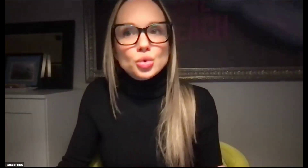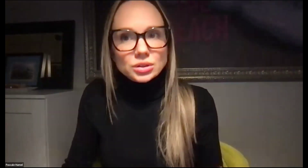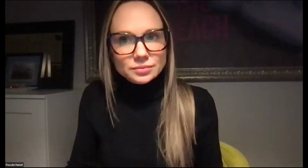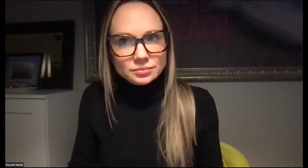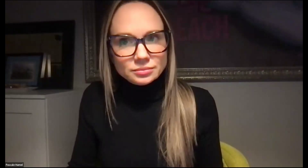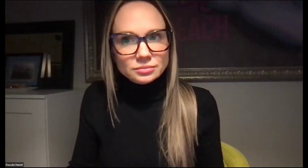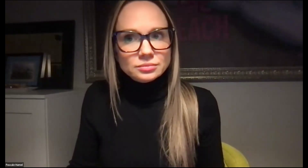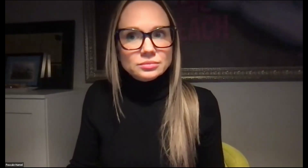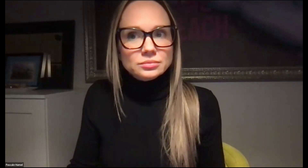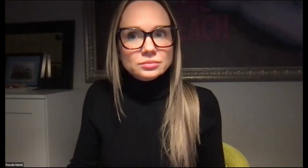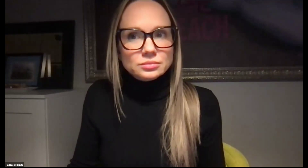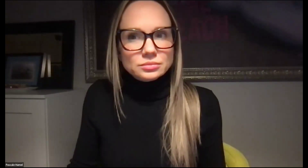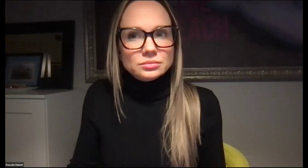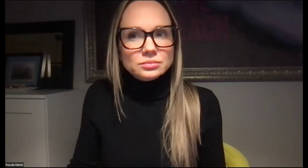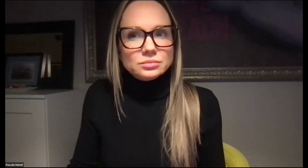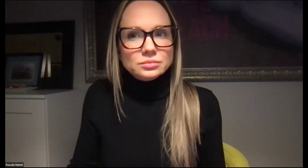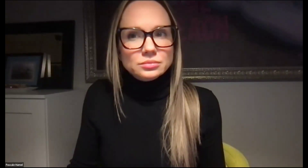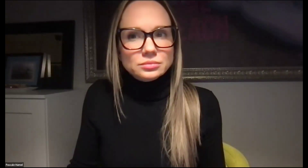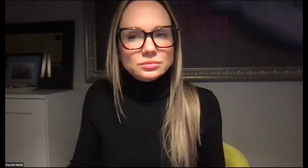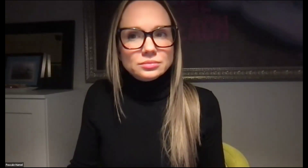ces morceaux-là.